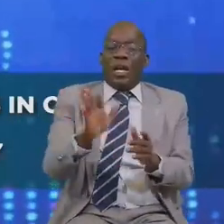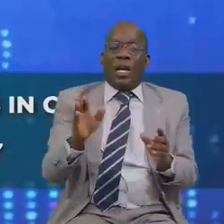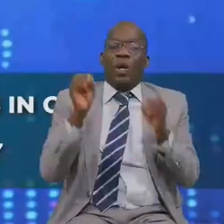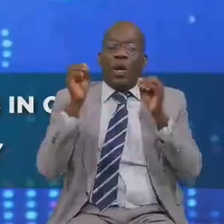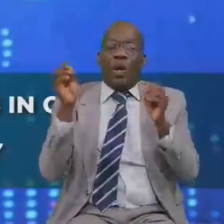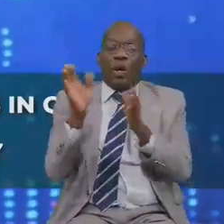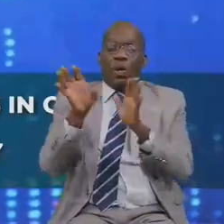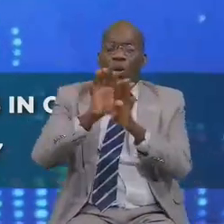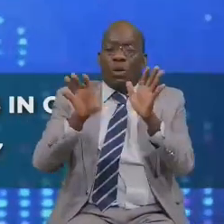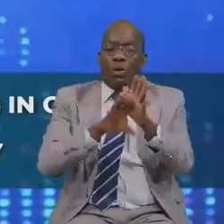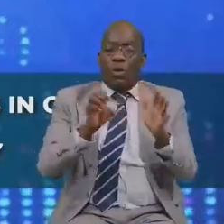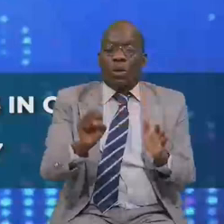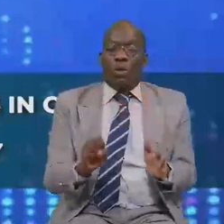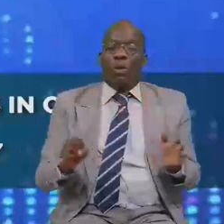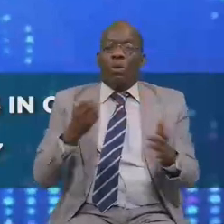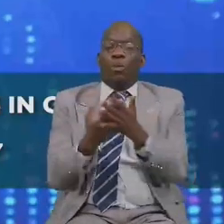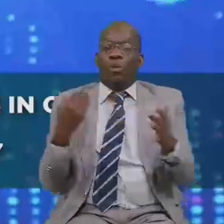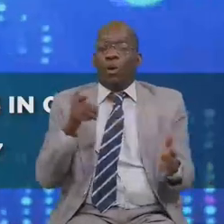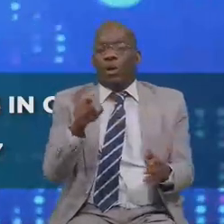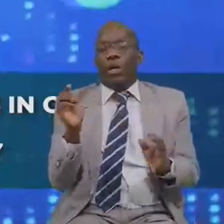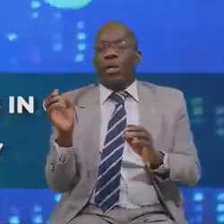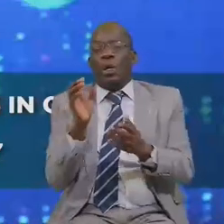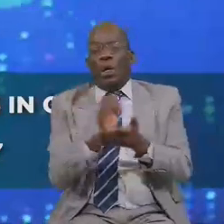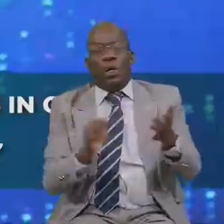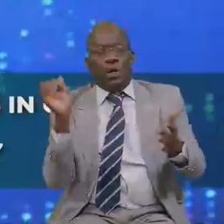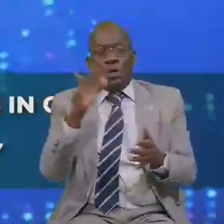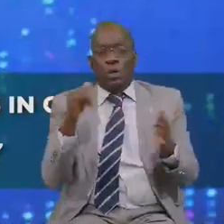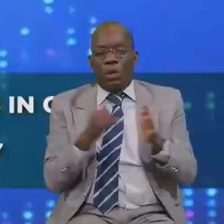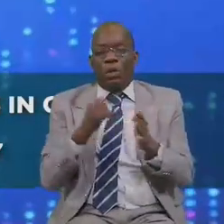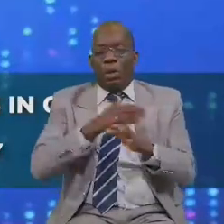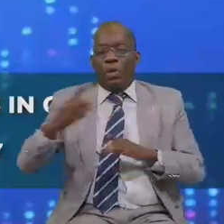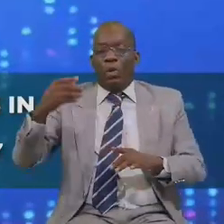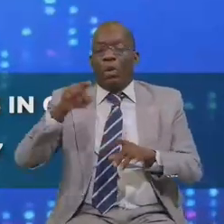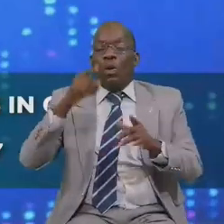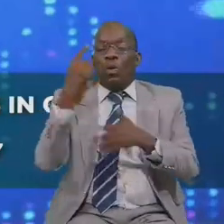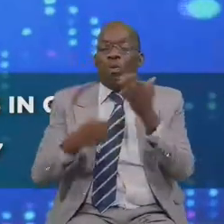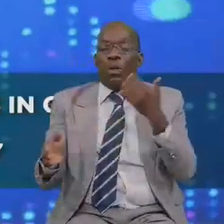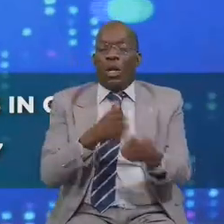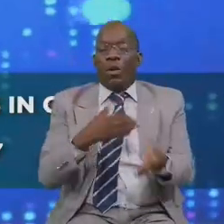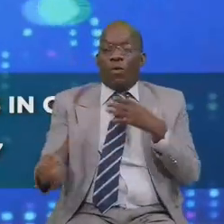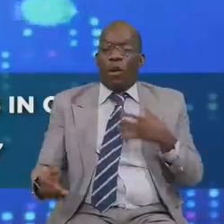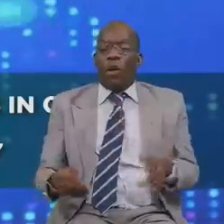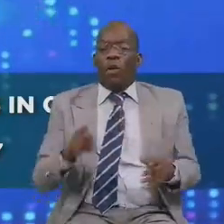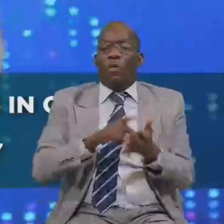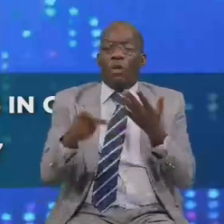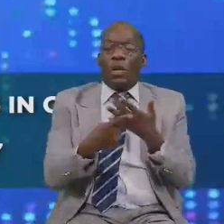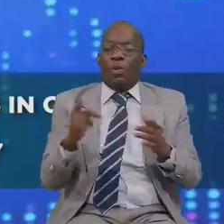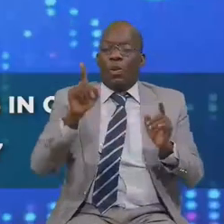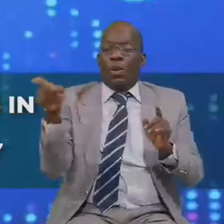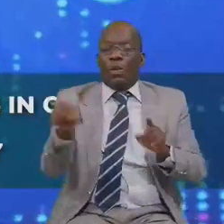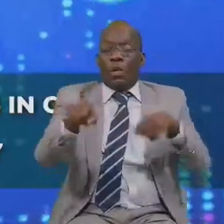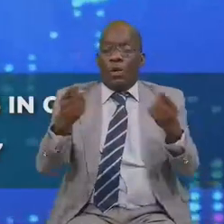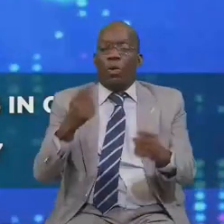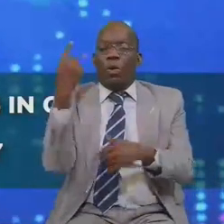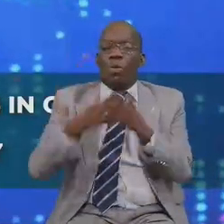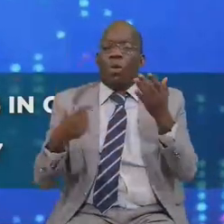chose pareil, ils rejettent ça. Et quelle que soit la conférence à laquelle ils participent, quelle que soit ce qu'ils entendent, quelle que soit